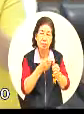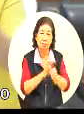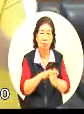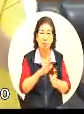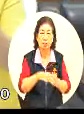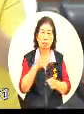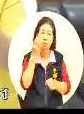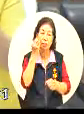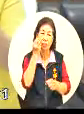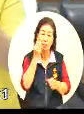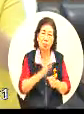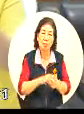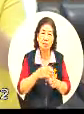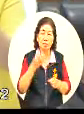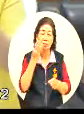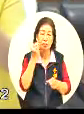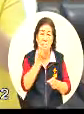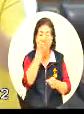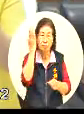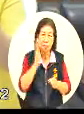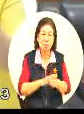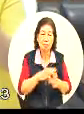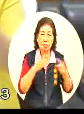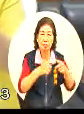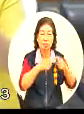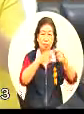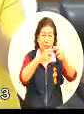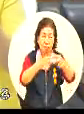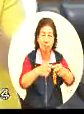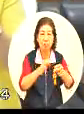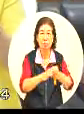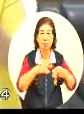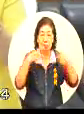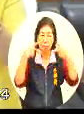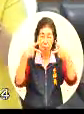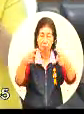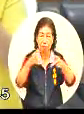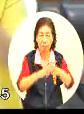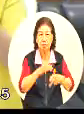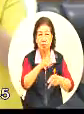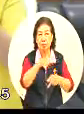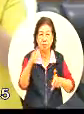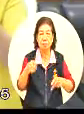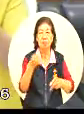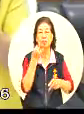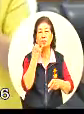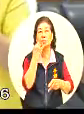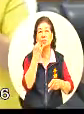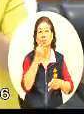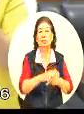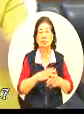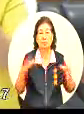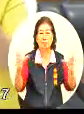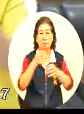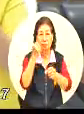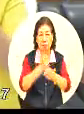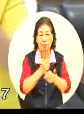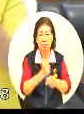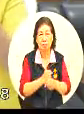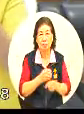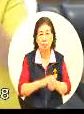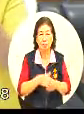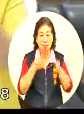的观光客来使用捷运，啊，也是非常一举两得。啊，所以本席将对我们凤